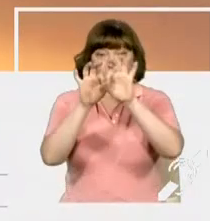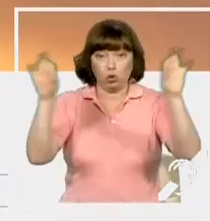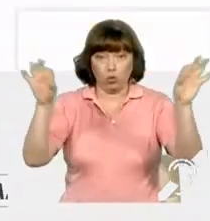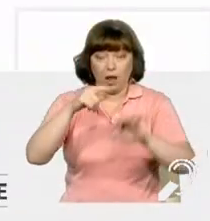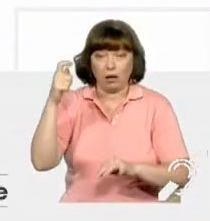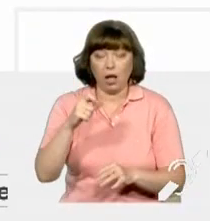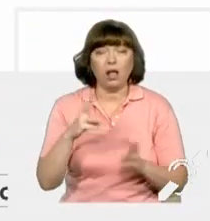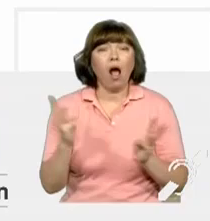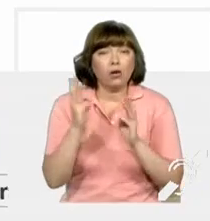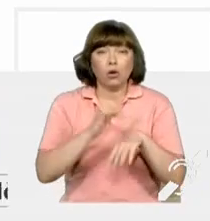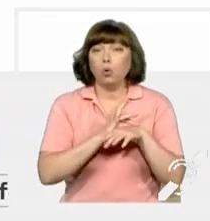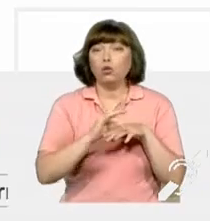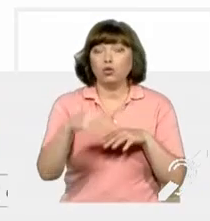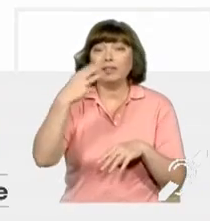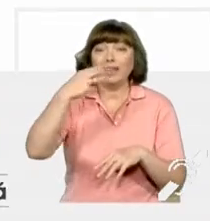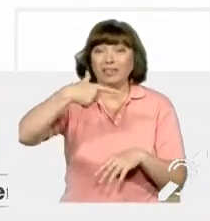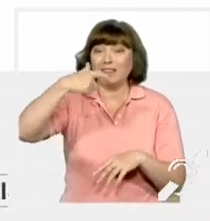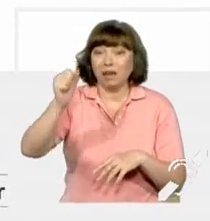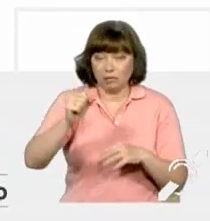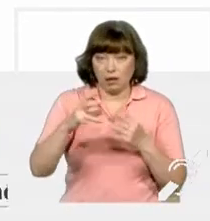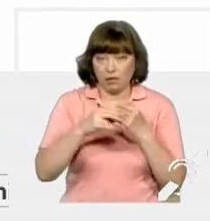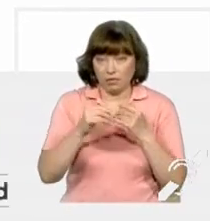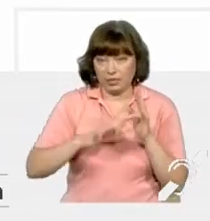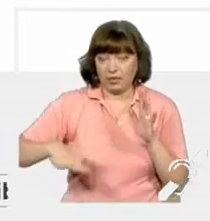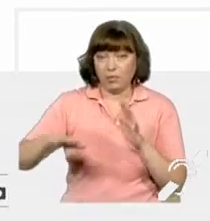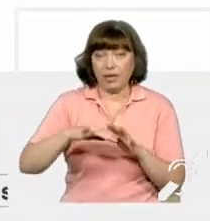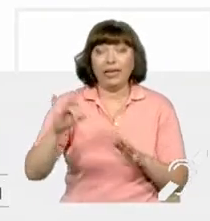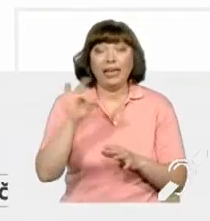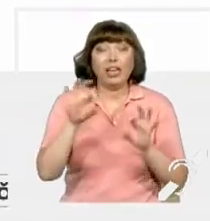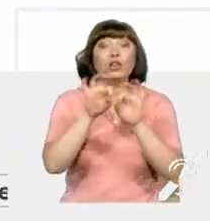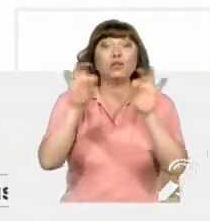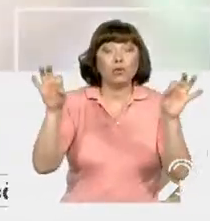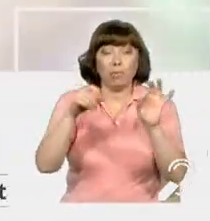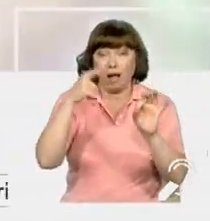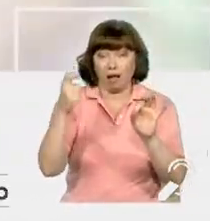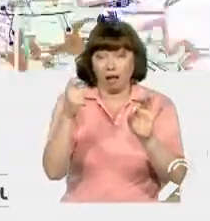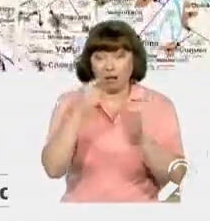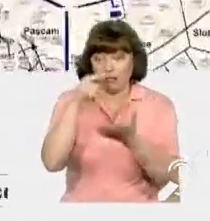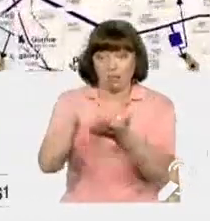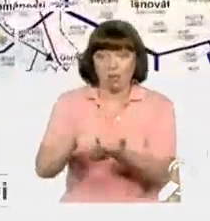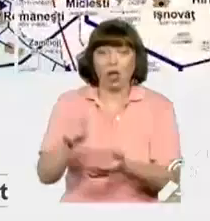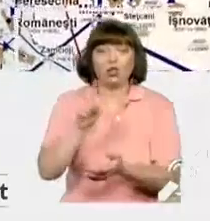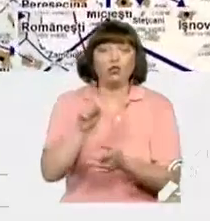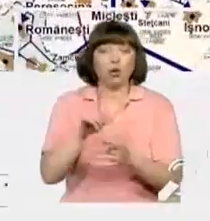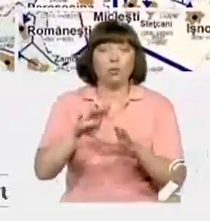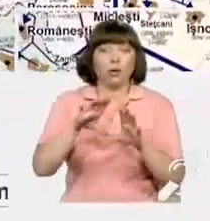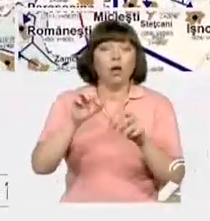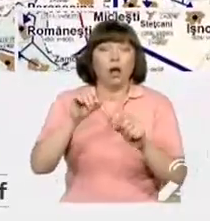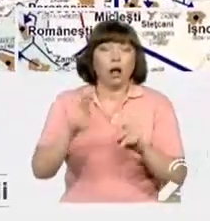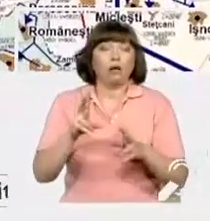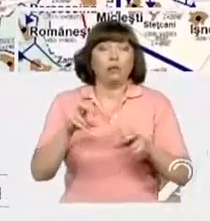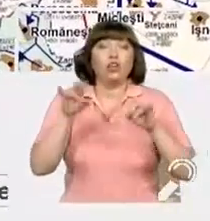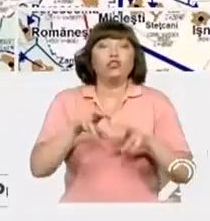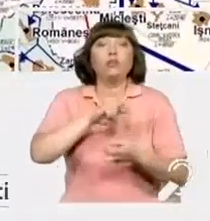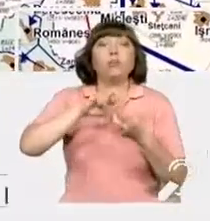conducte. Focul a afectat 30 de hectare de vegetație și țeava de gaz. Iar pentru a remedia problemele, au